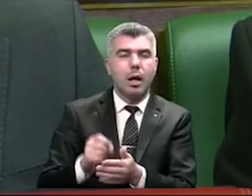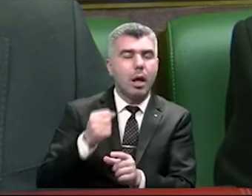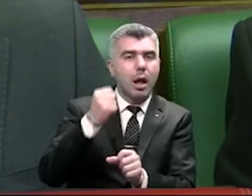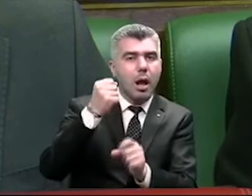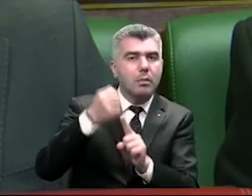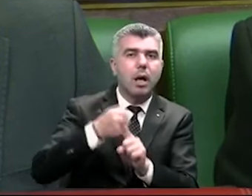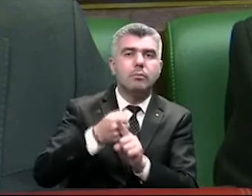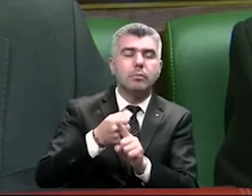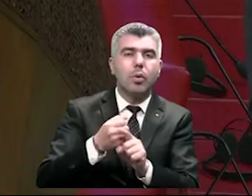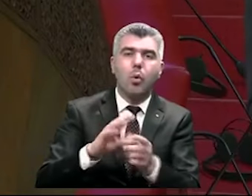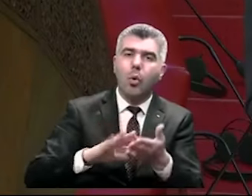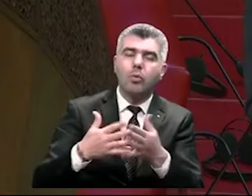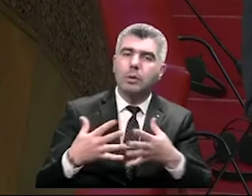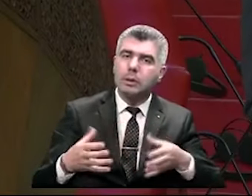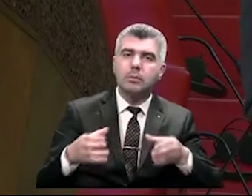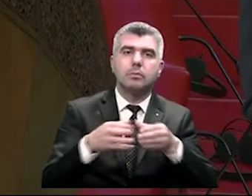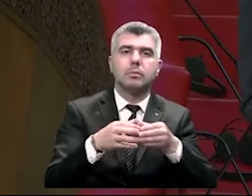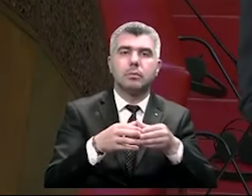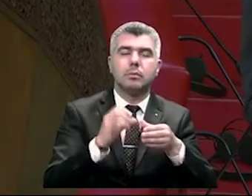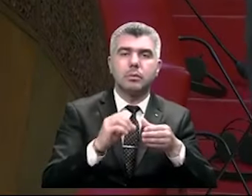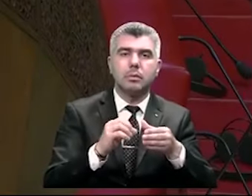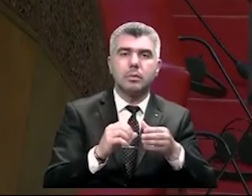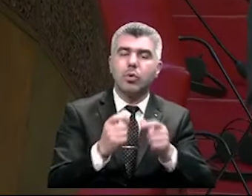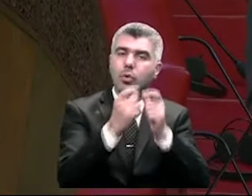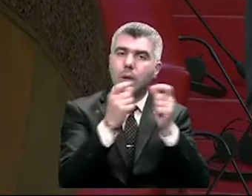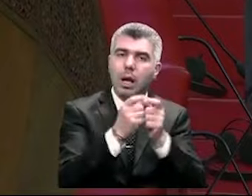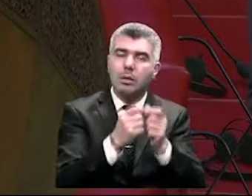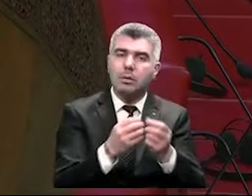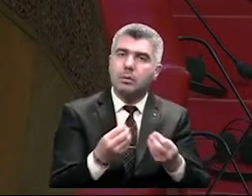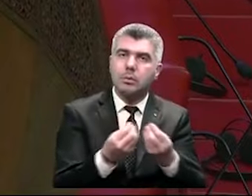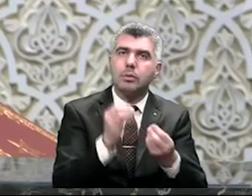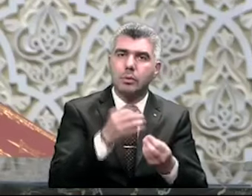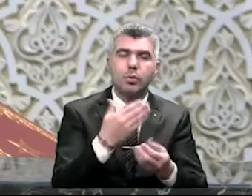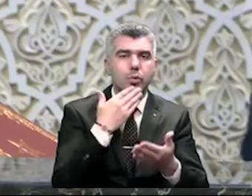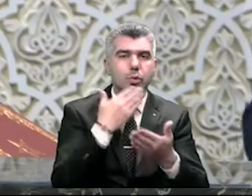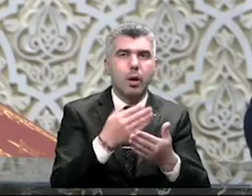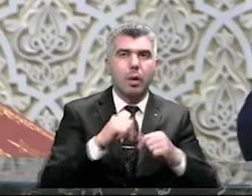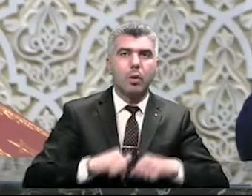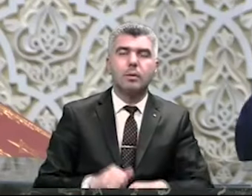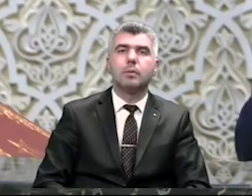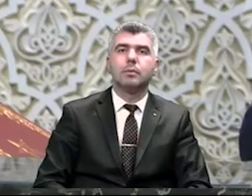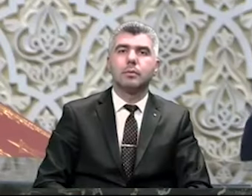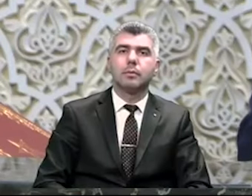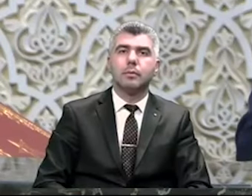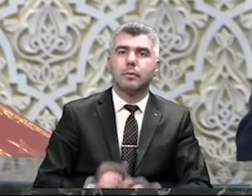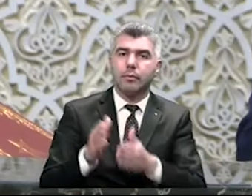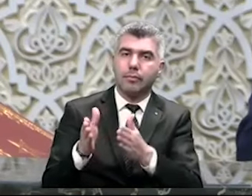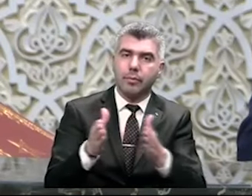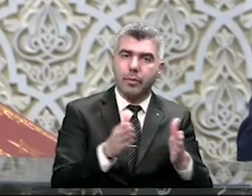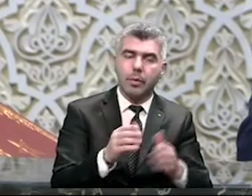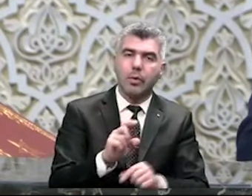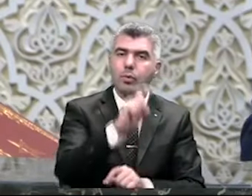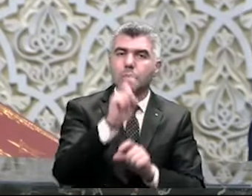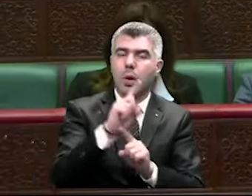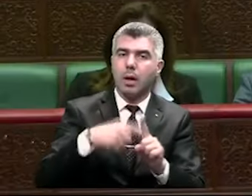كاملين وكذلك القطاع الخاص اللي خص حتى هو شكرا يتعاون معنا شكرا شكرا السيد الوزير المحترم اذا